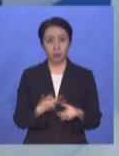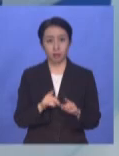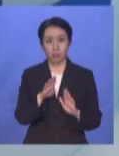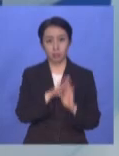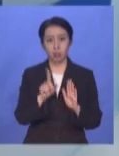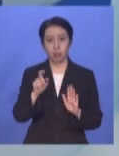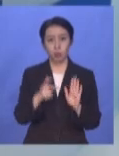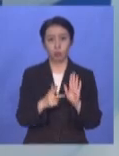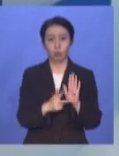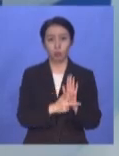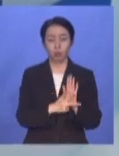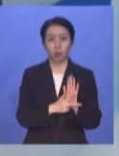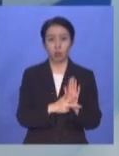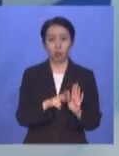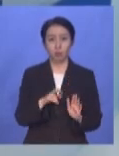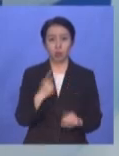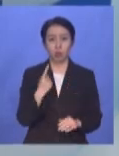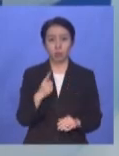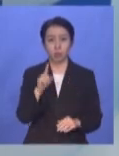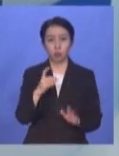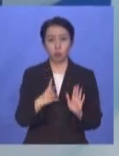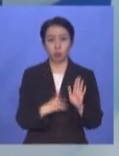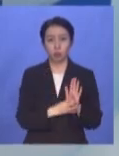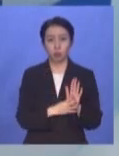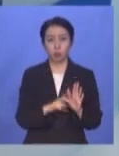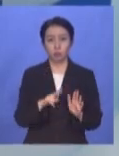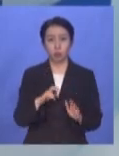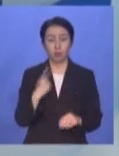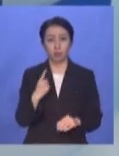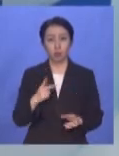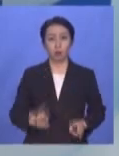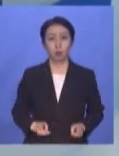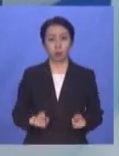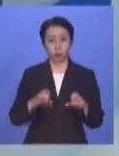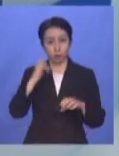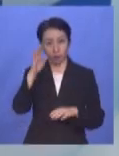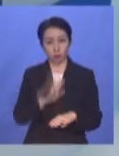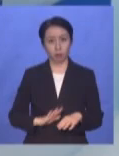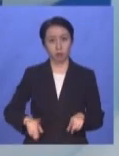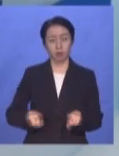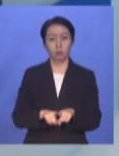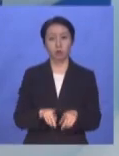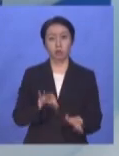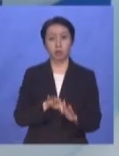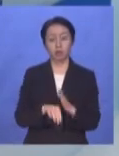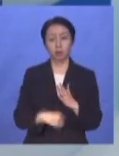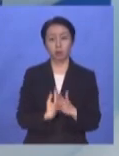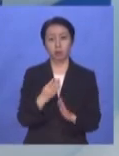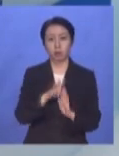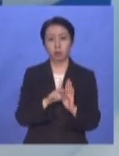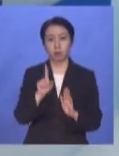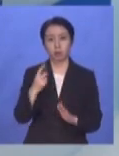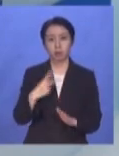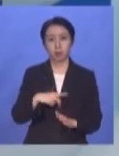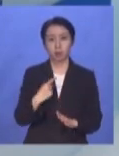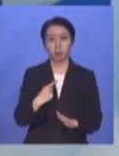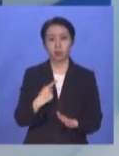статьи 108-1 и 109-1 Уголовного кодекса Республики Казахстан. Кроме того, введены новые